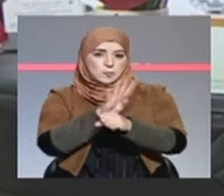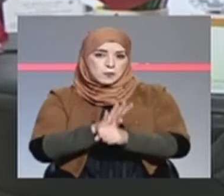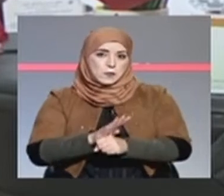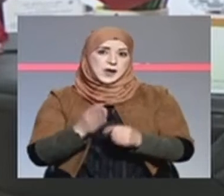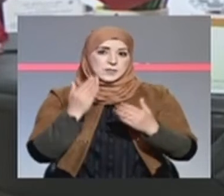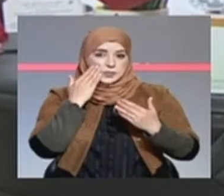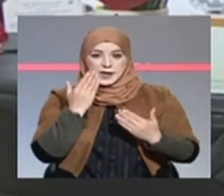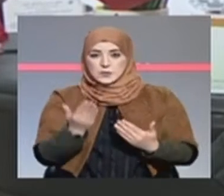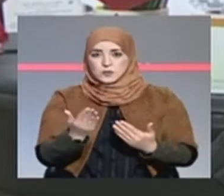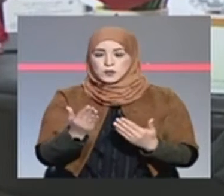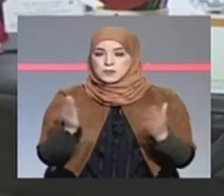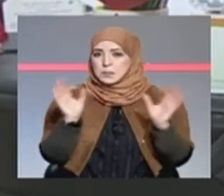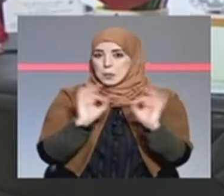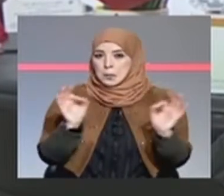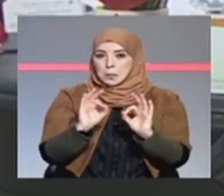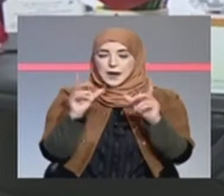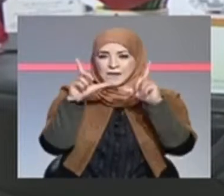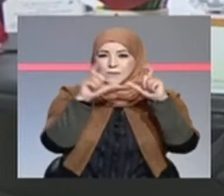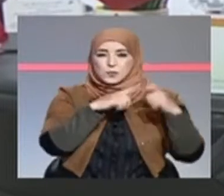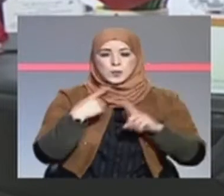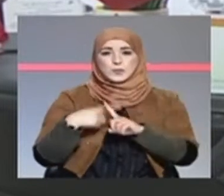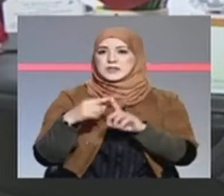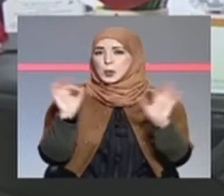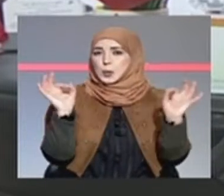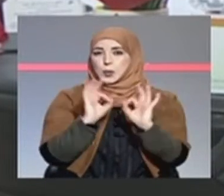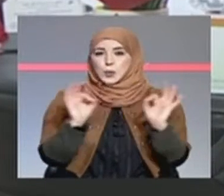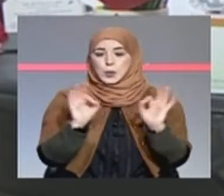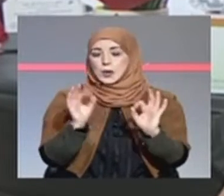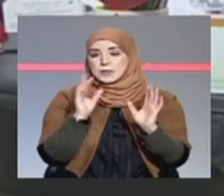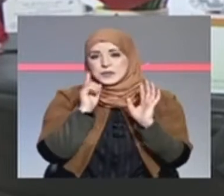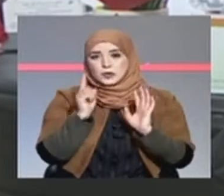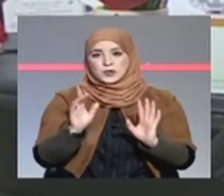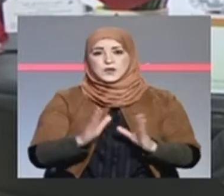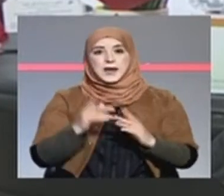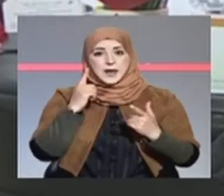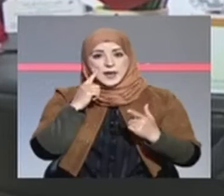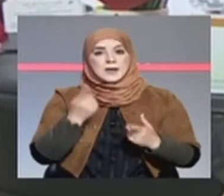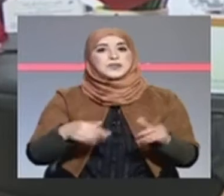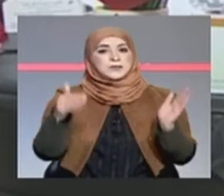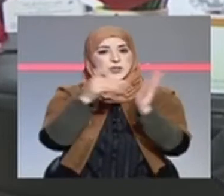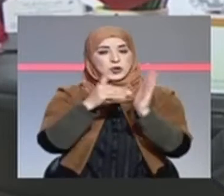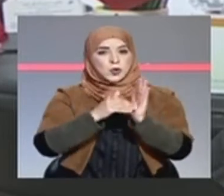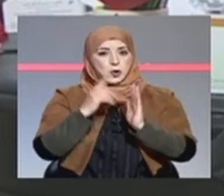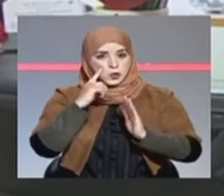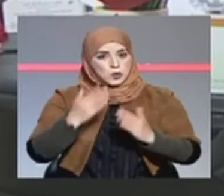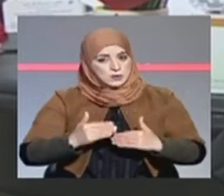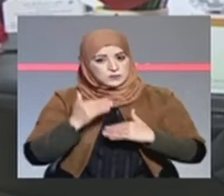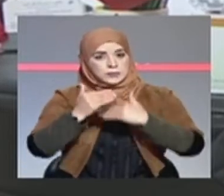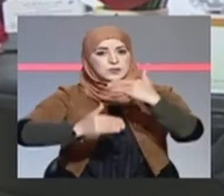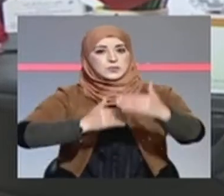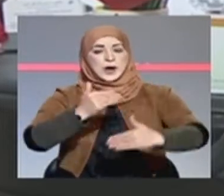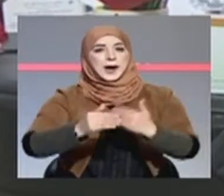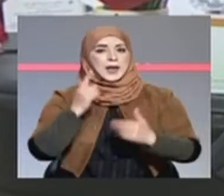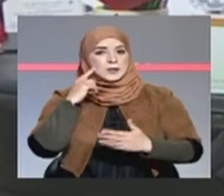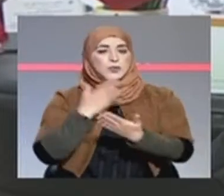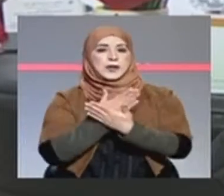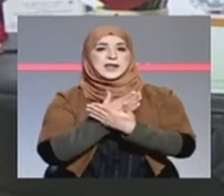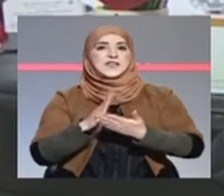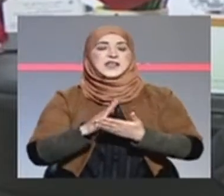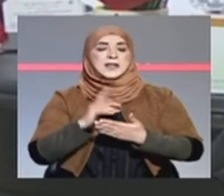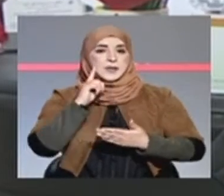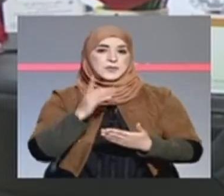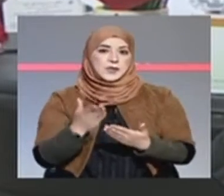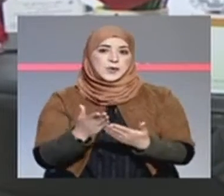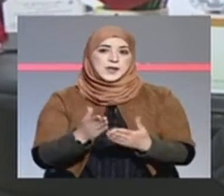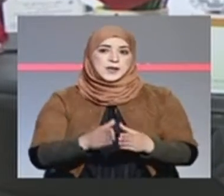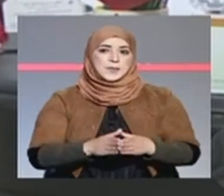قاعدين نشوف وفي الصوره هايذي ايجابيه اللي تخلينا احنا زيد والقيم صدورنا وحاربوا وكانه